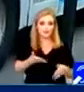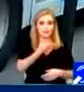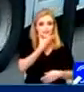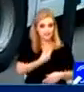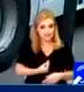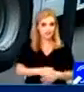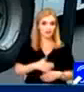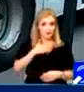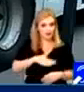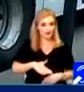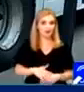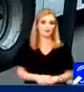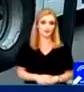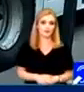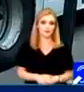și